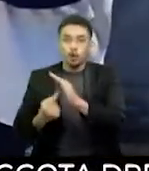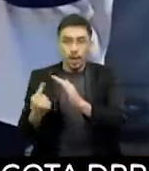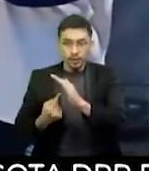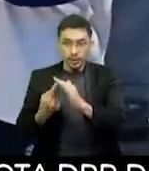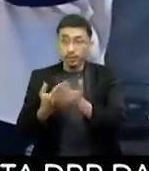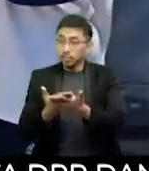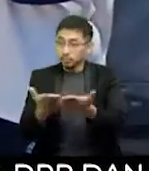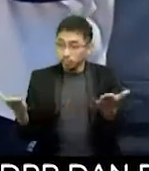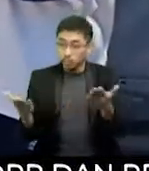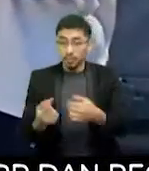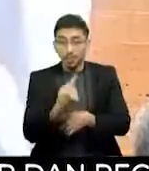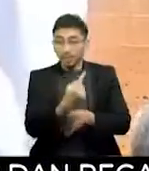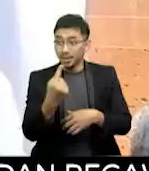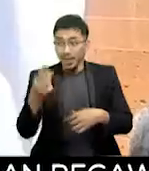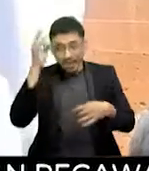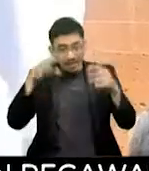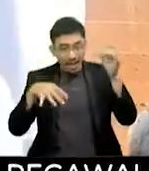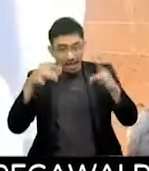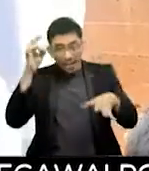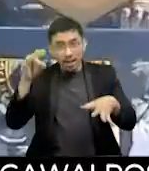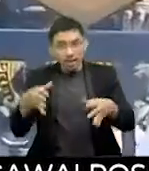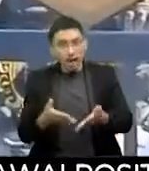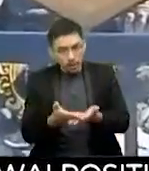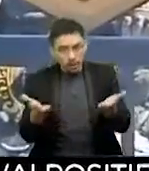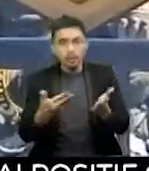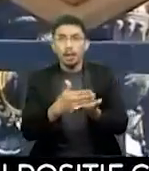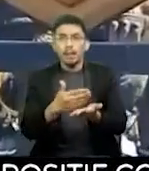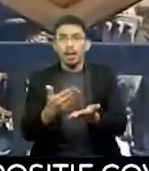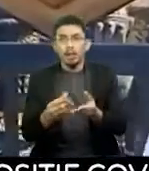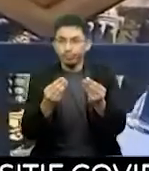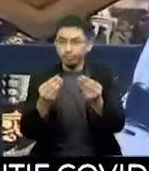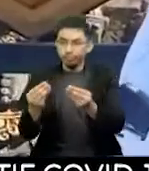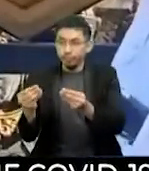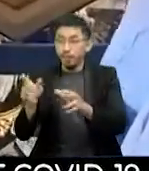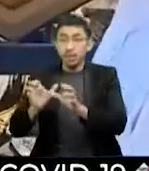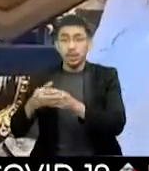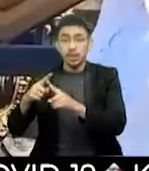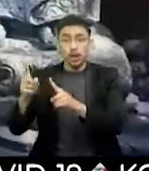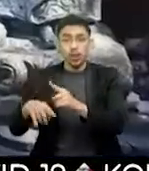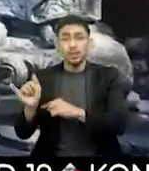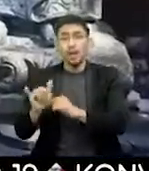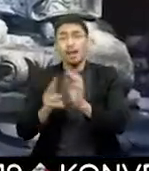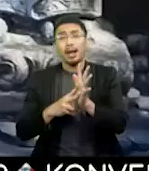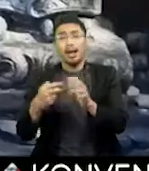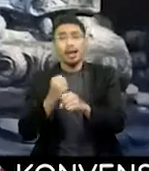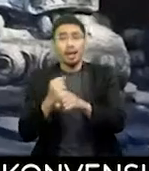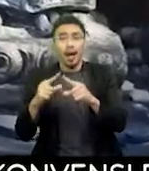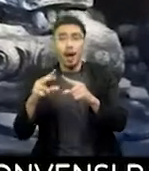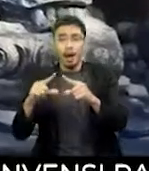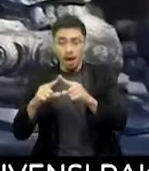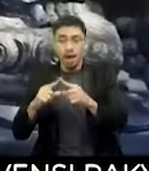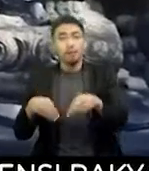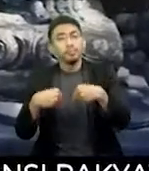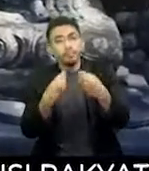desa. Selain memasang tulisan tidak menerima tamu, Satgas COVID-19 Kecamatan Negara dan Desa Banyu Biru juga menyerahkan bantuan